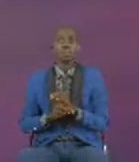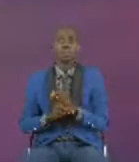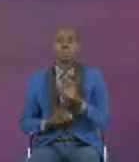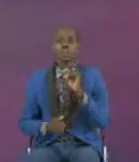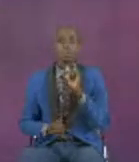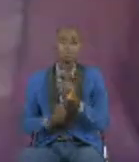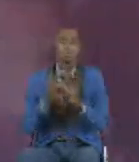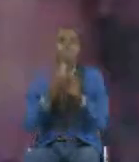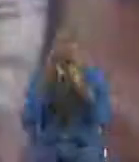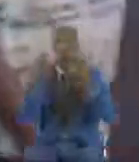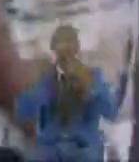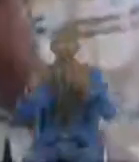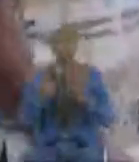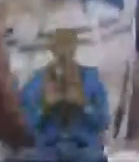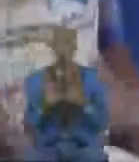de plus grande possession,